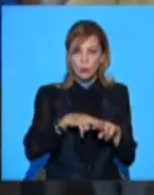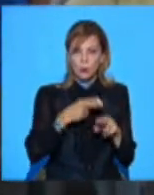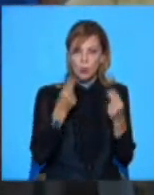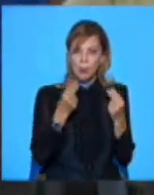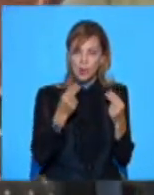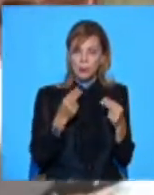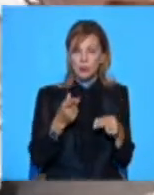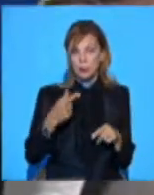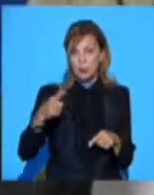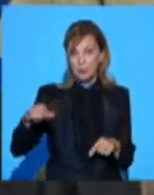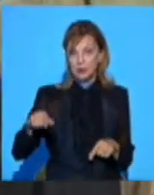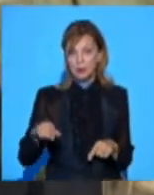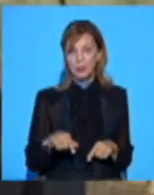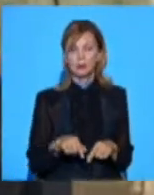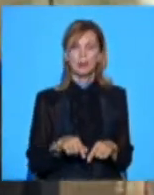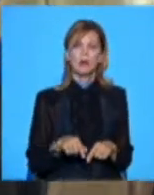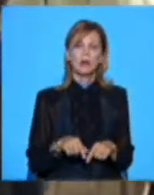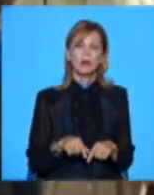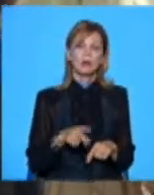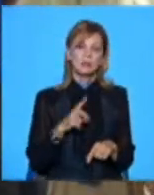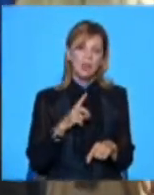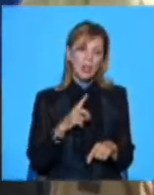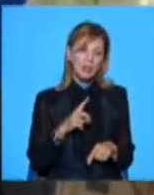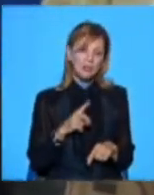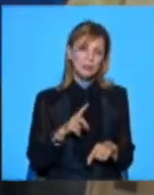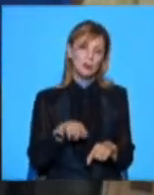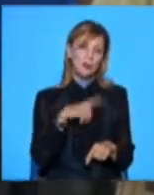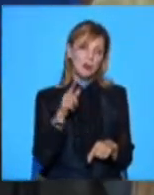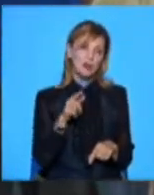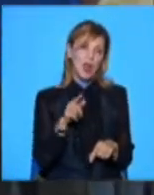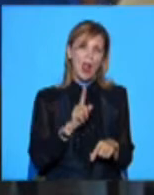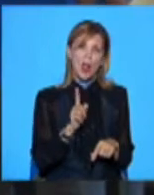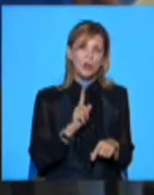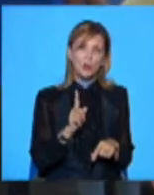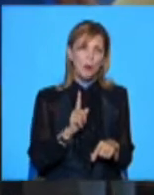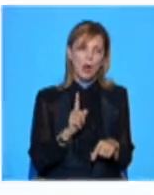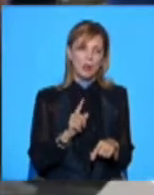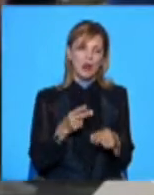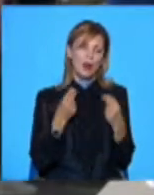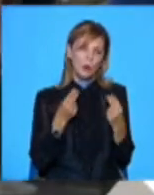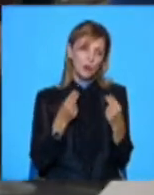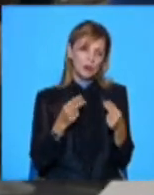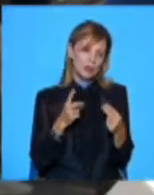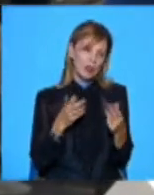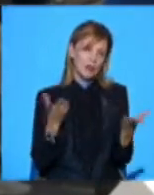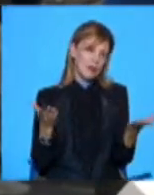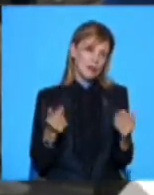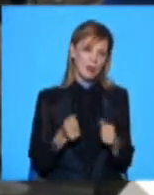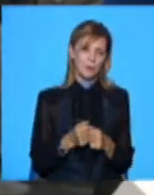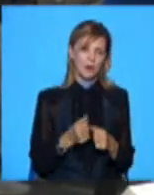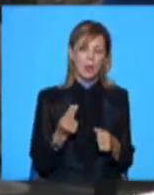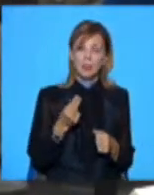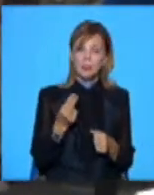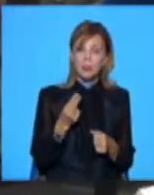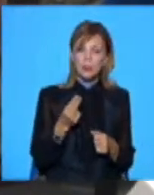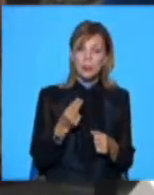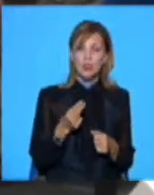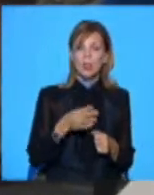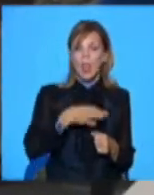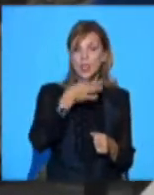mai departe. Partea a doua că nu mai funcționa cum trebuie, dar era o satisfacție. De ce ai recomandat facultatea